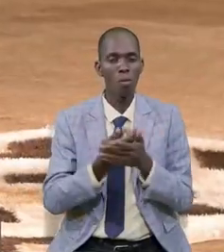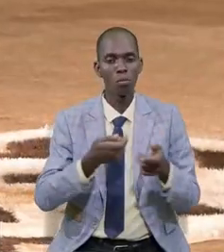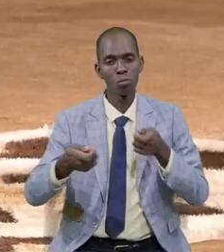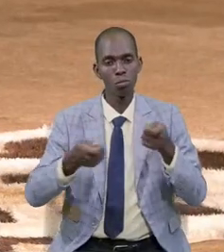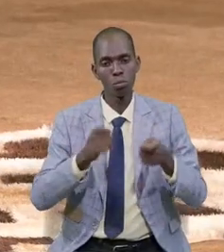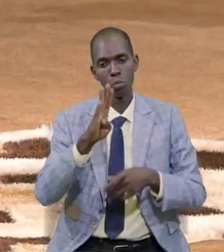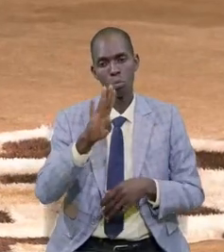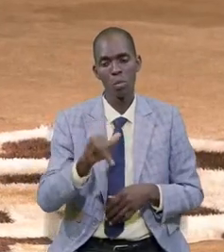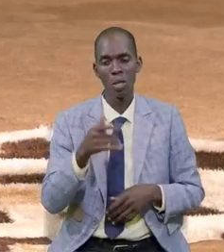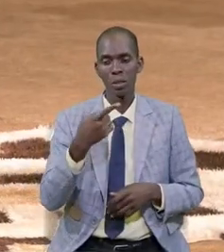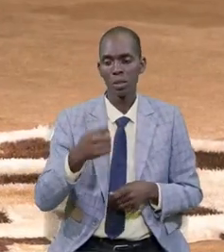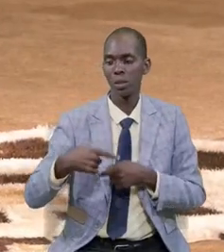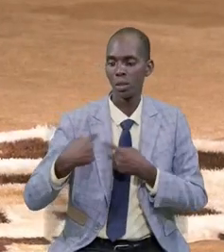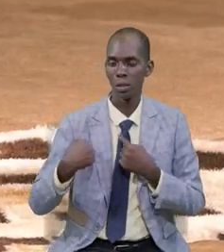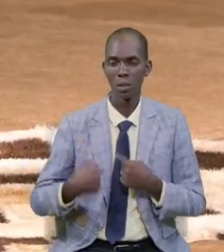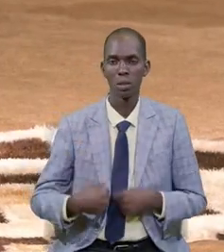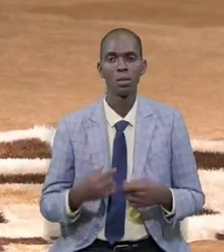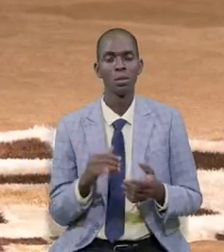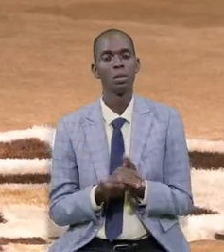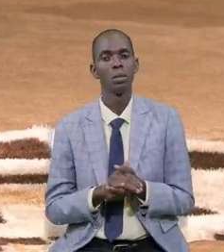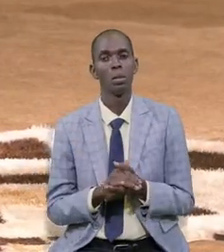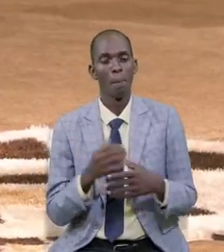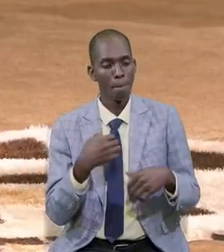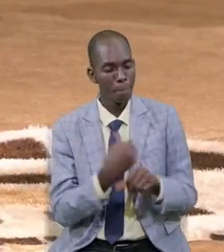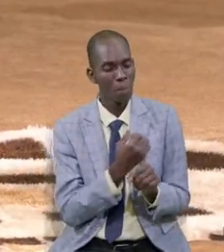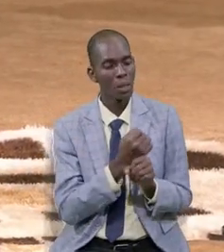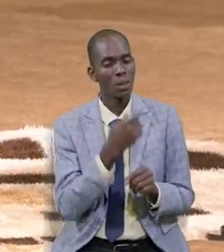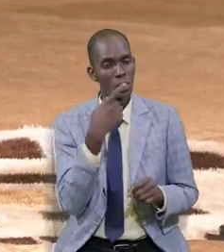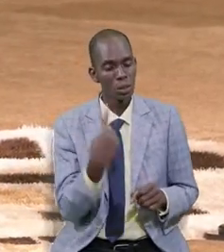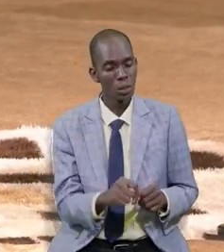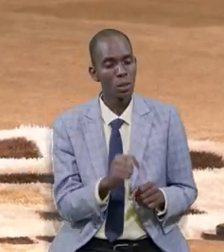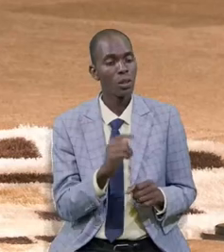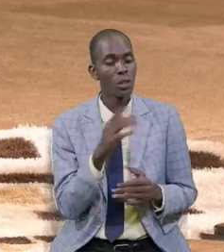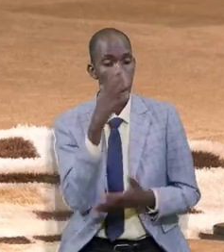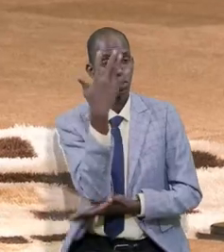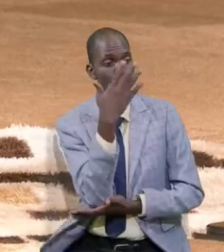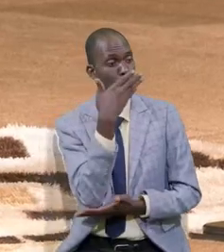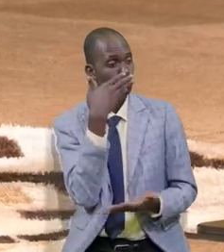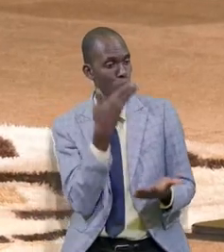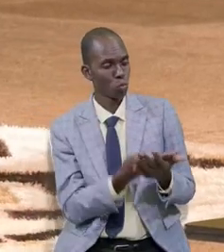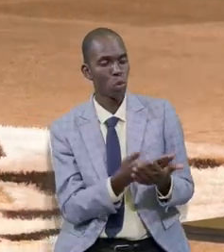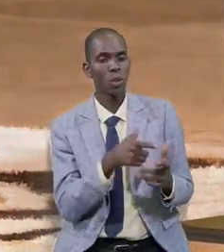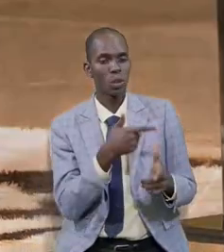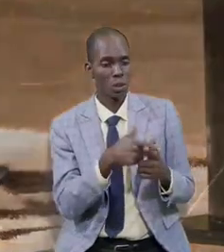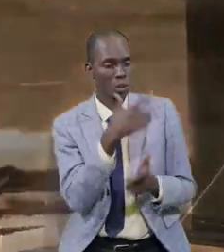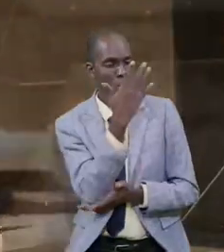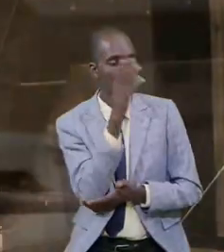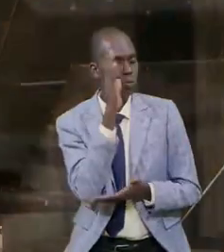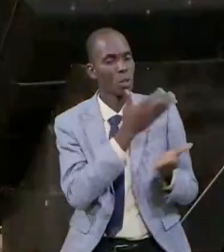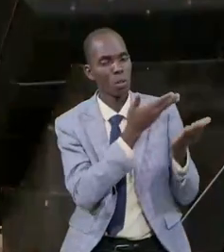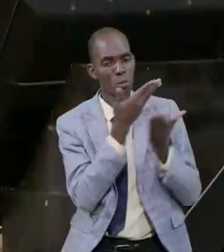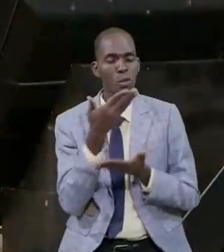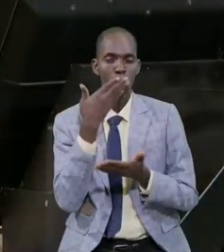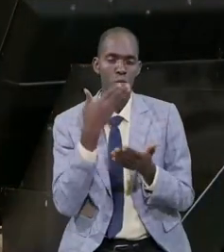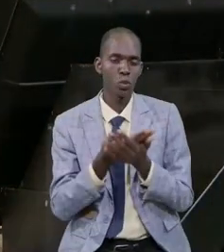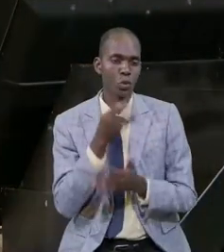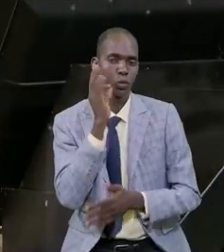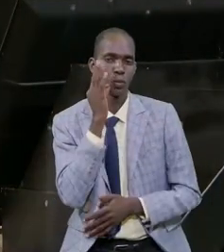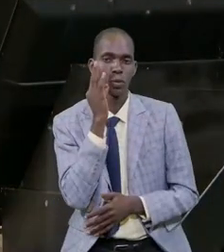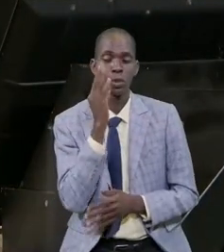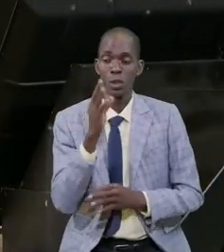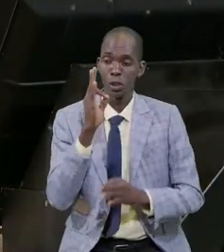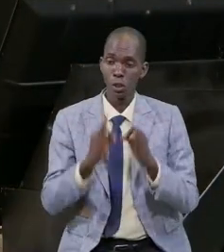par le cœur. Alors, cela rend, dès que l'arbre est bon,